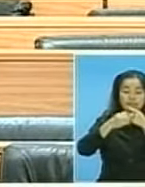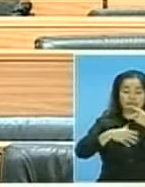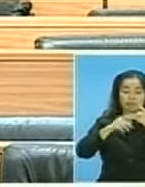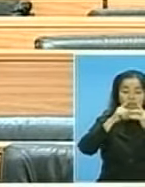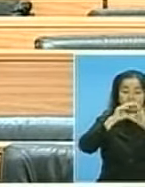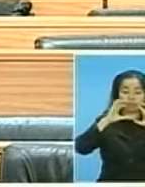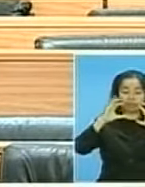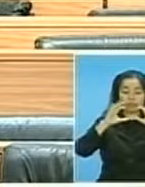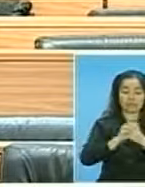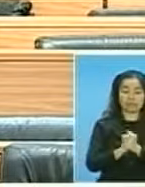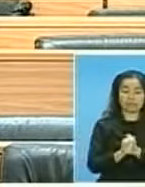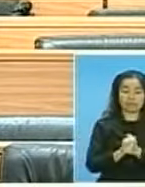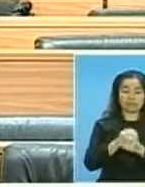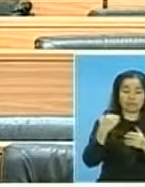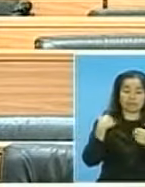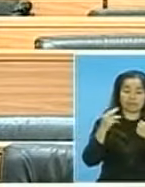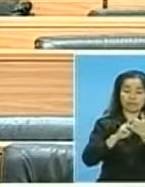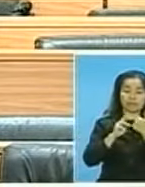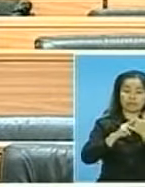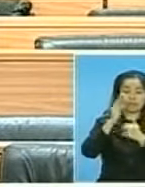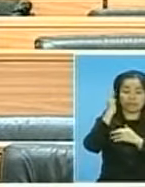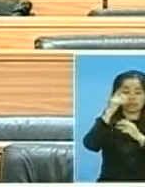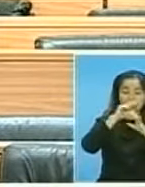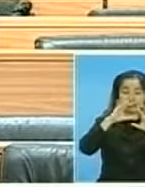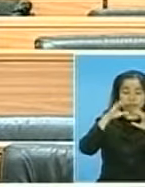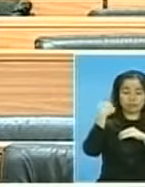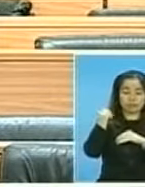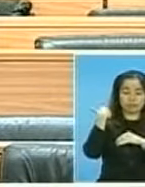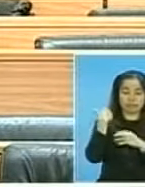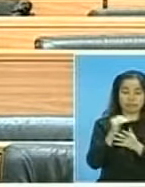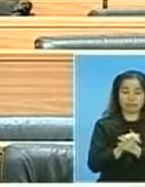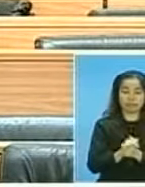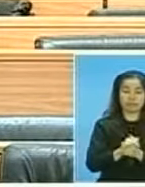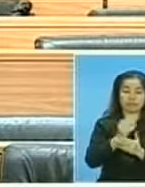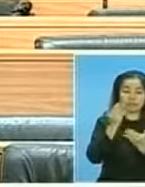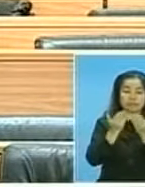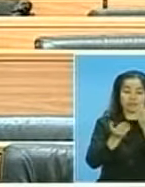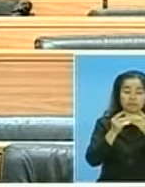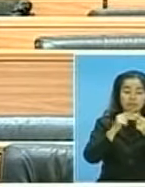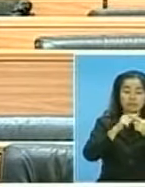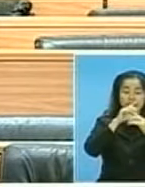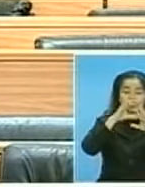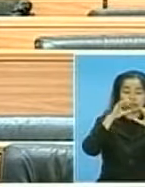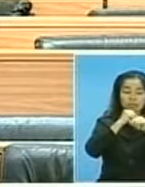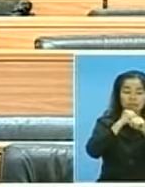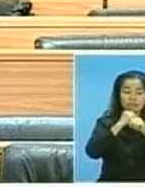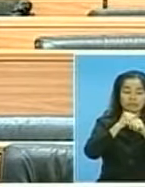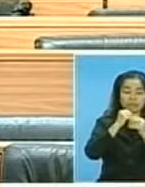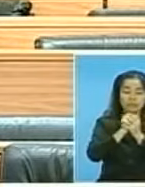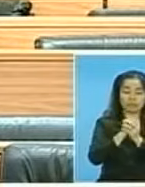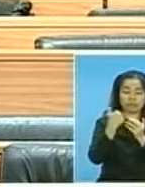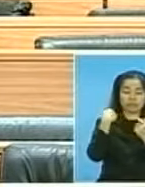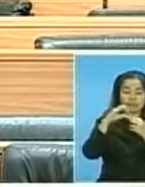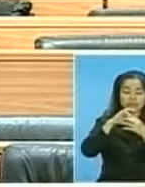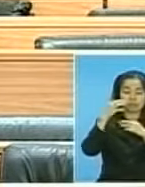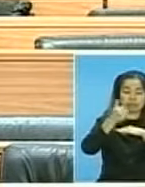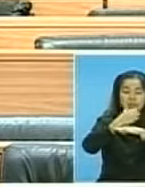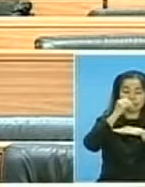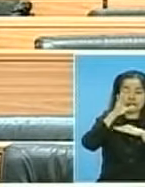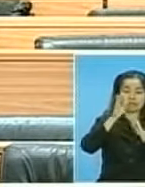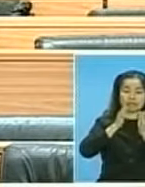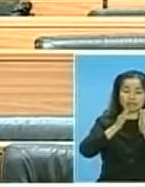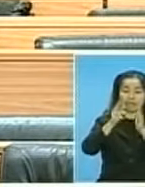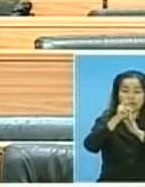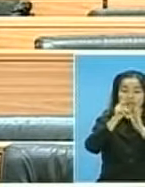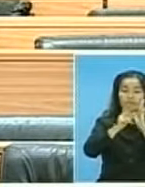ลรองโฆษกรัฐบาลหรือแม้กระทั่งข้าราชการการเมืองในฝ่ายนิติบัญญัติ